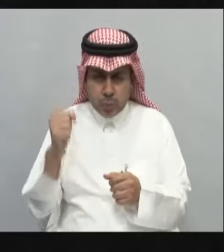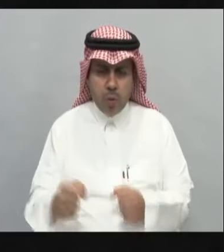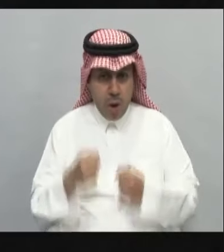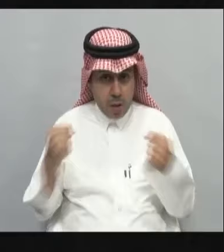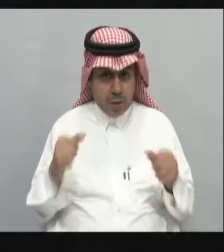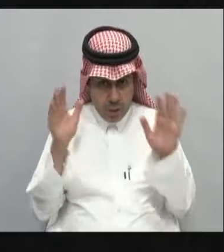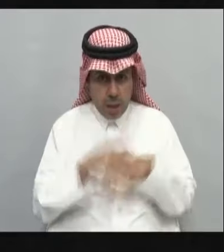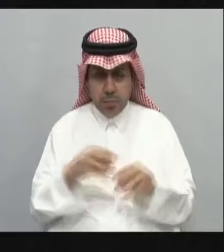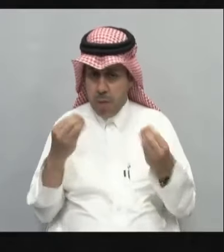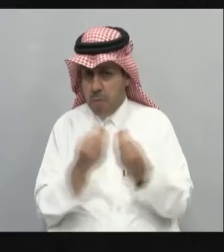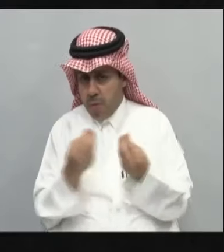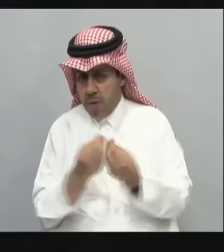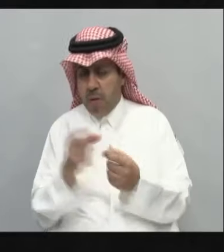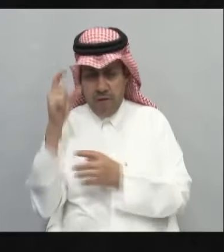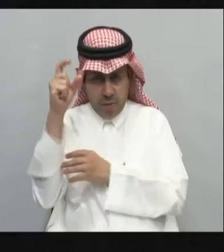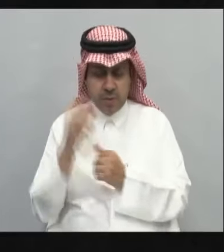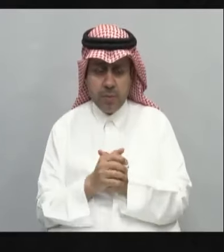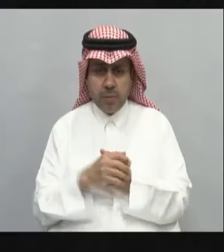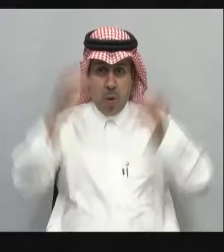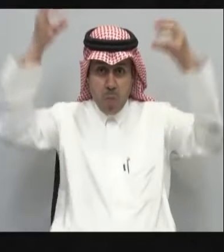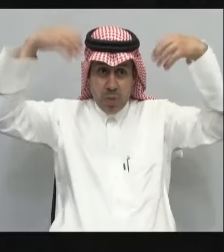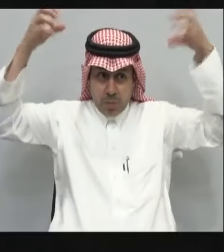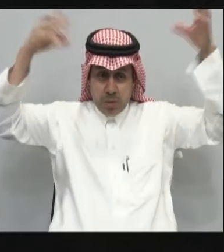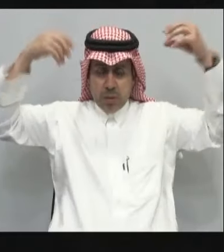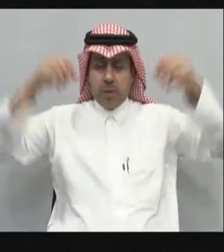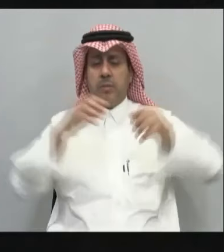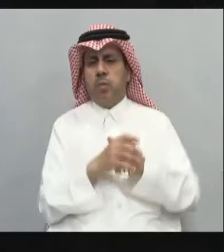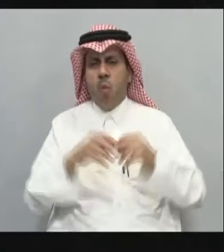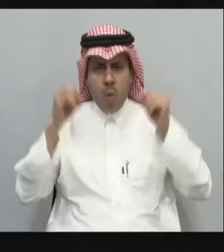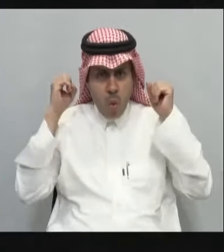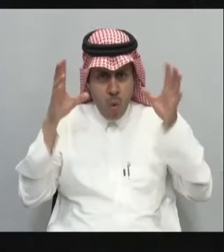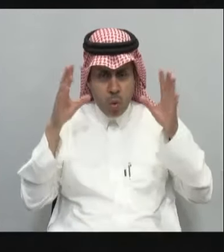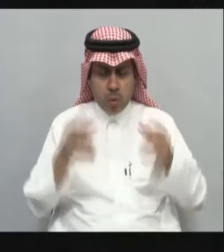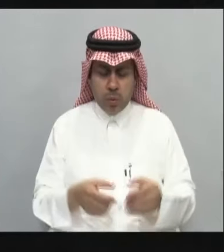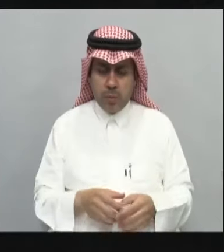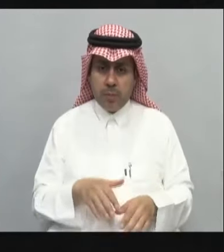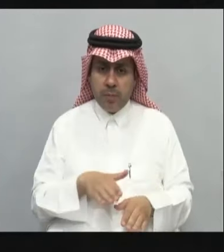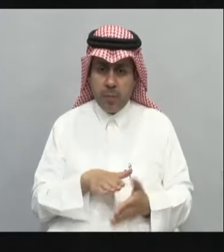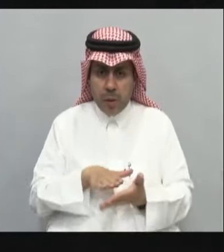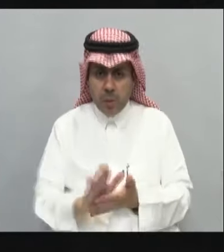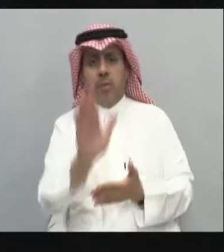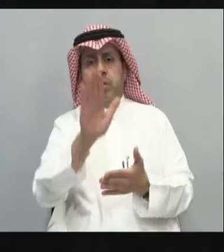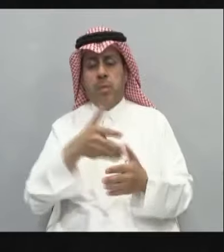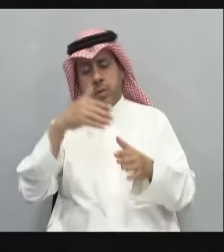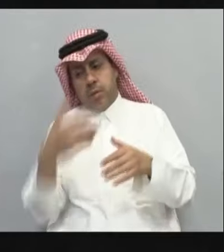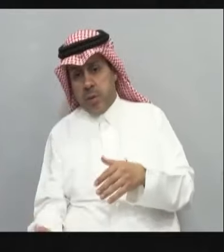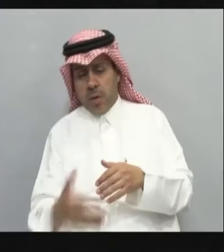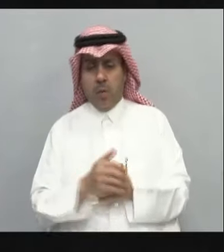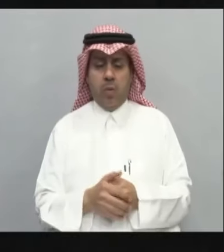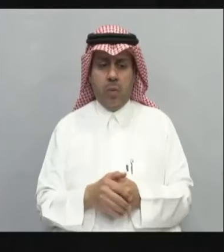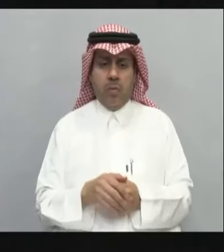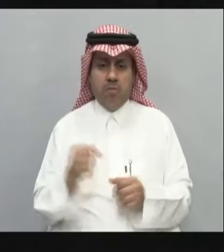الصلاه مع الجماعه لكن معه طول المطر وكثرته وغزارته لا يستطيع العبور الى